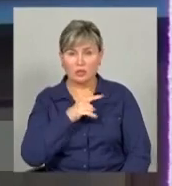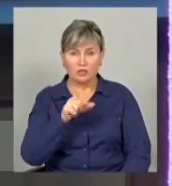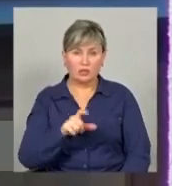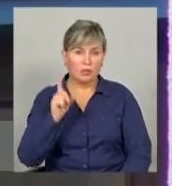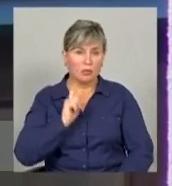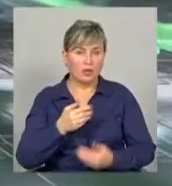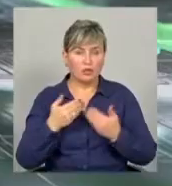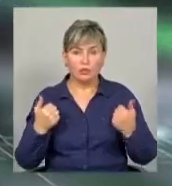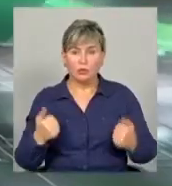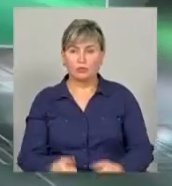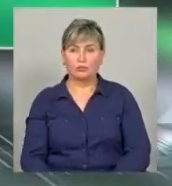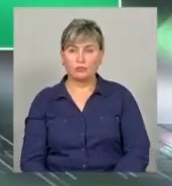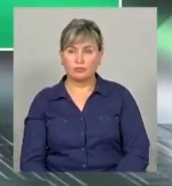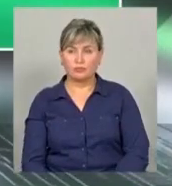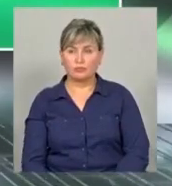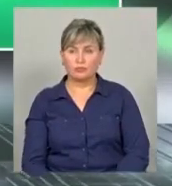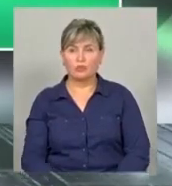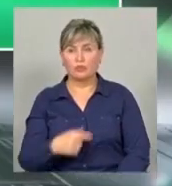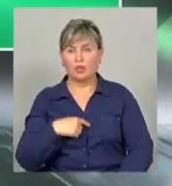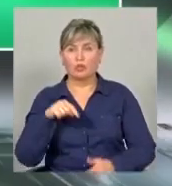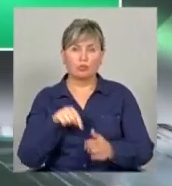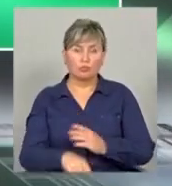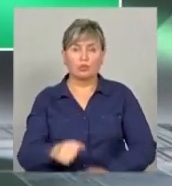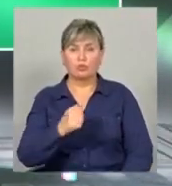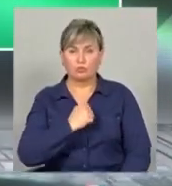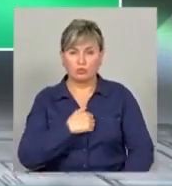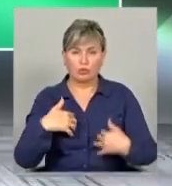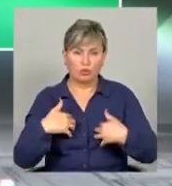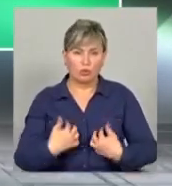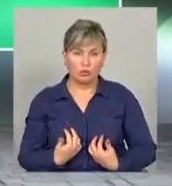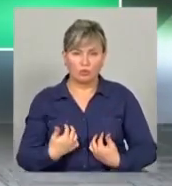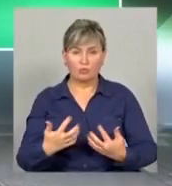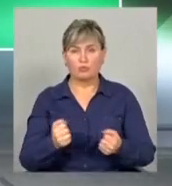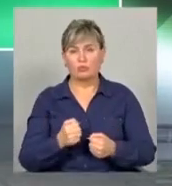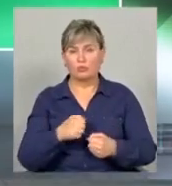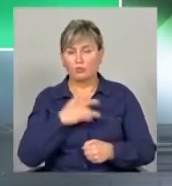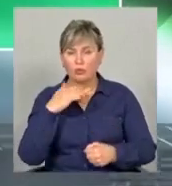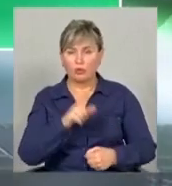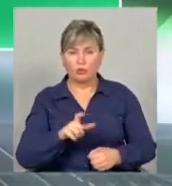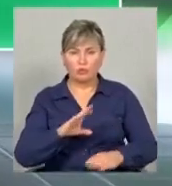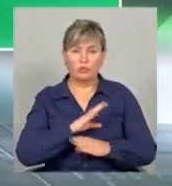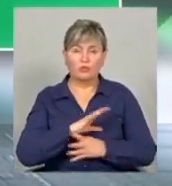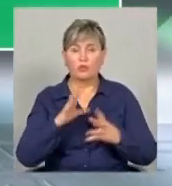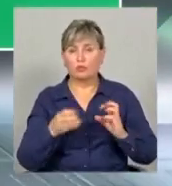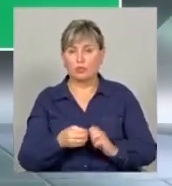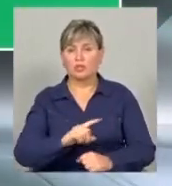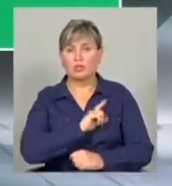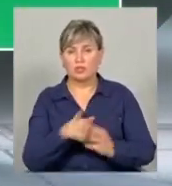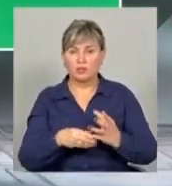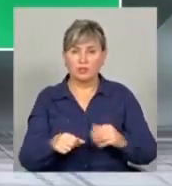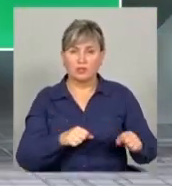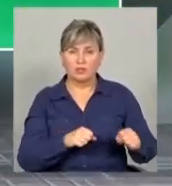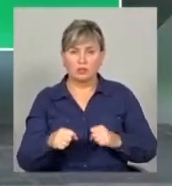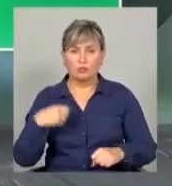не поступала. Я с глубокой скорбью воспринял известие о гибели большого количества людей в результате мощного